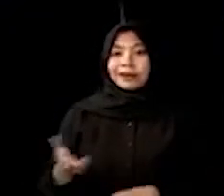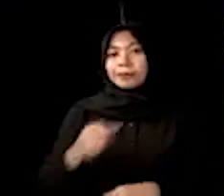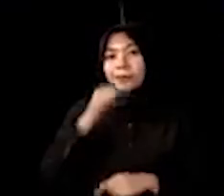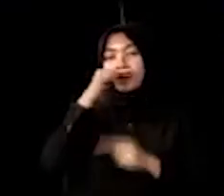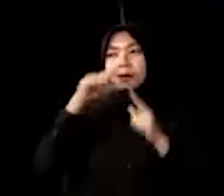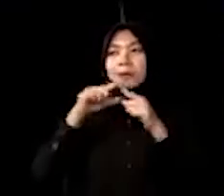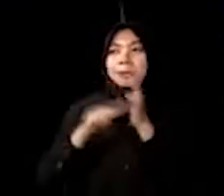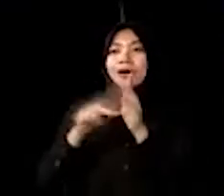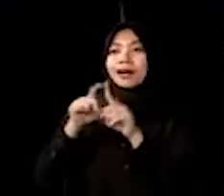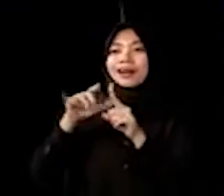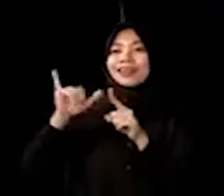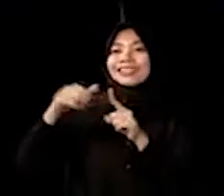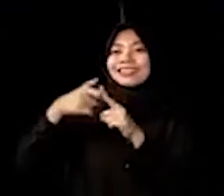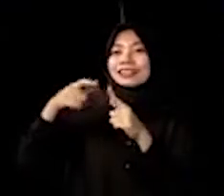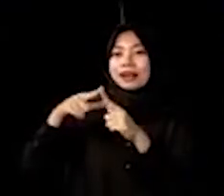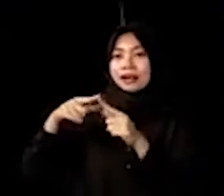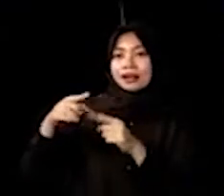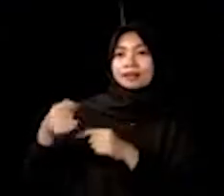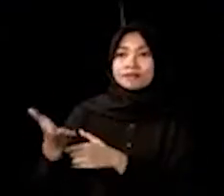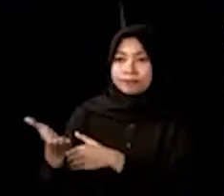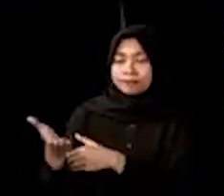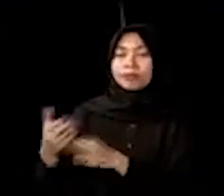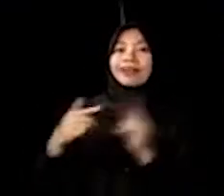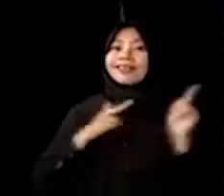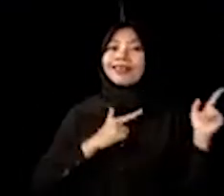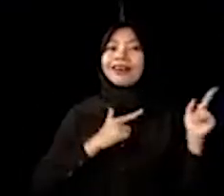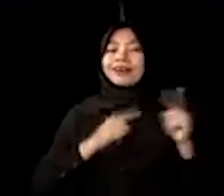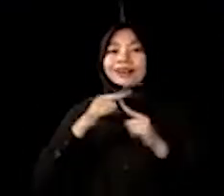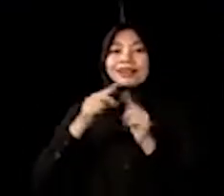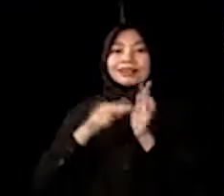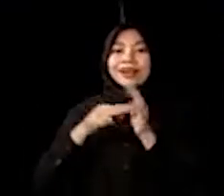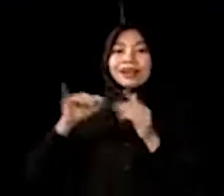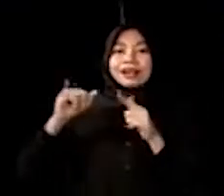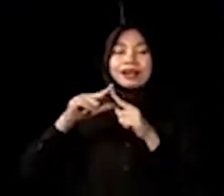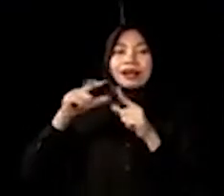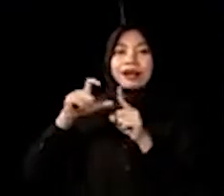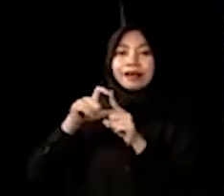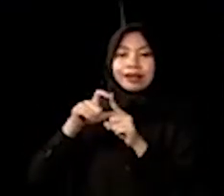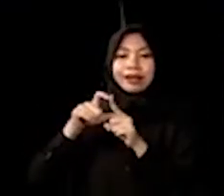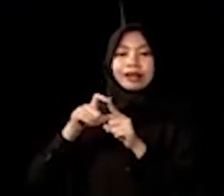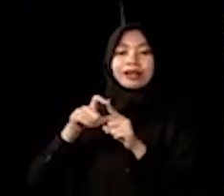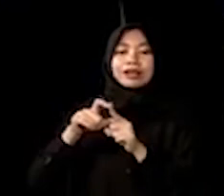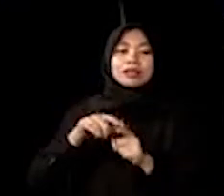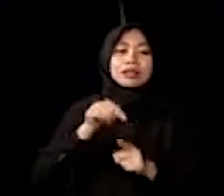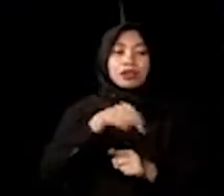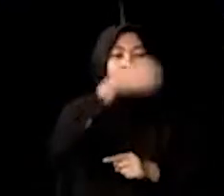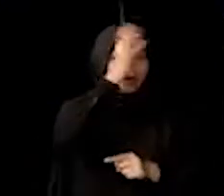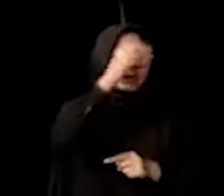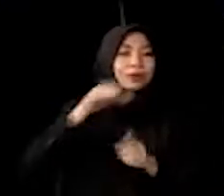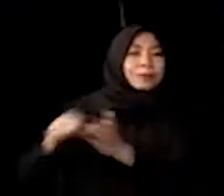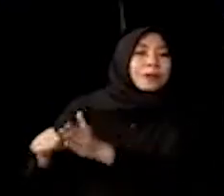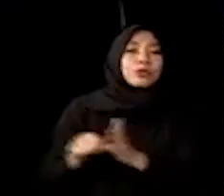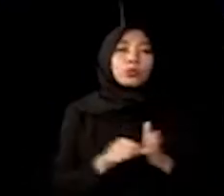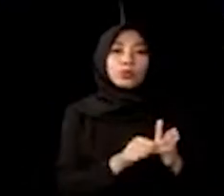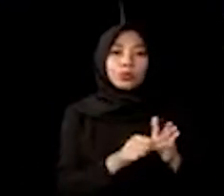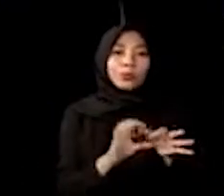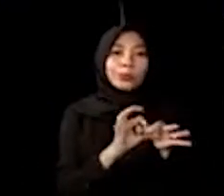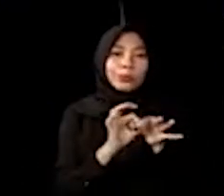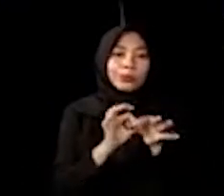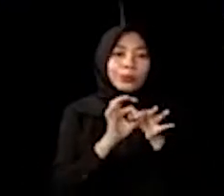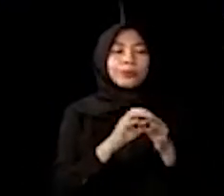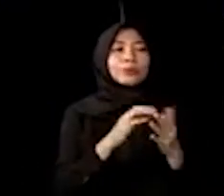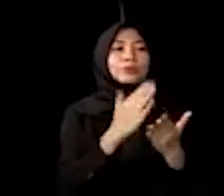TNI khususnya Angkatan Darat membantu apa E jajaran pori untuk Bagaimana supaya